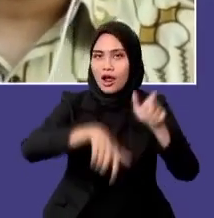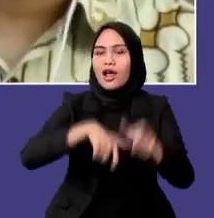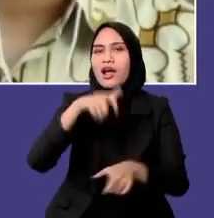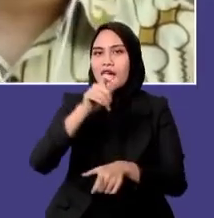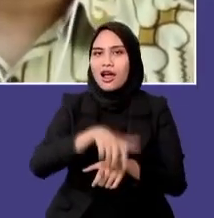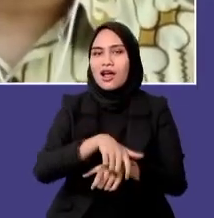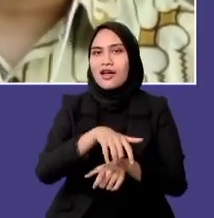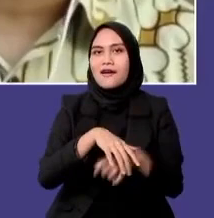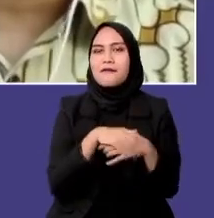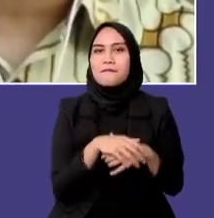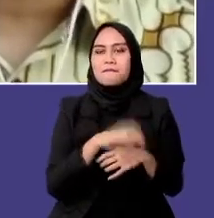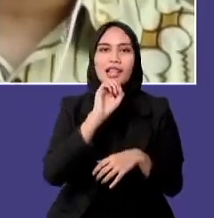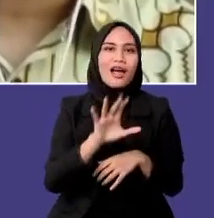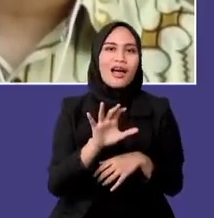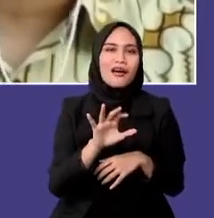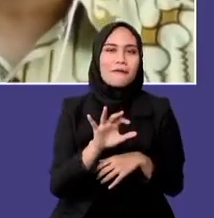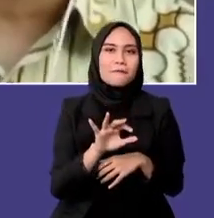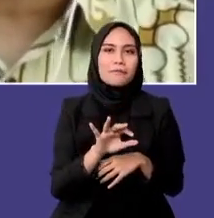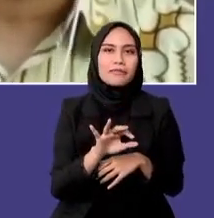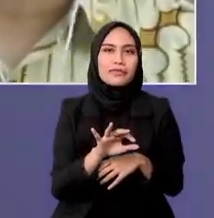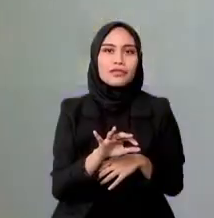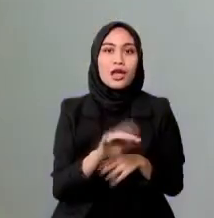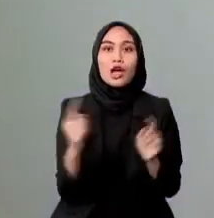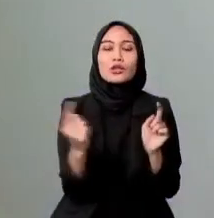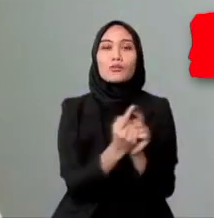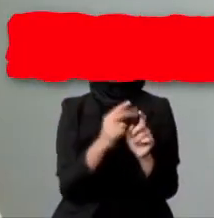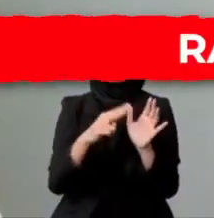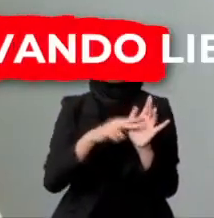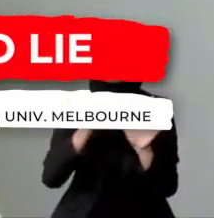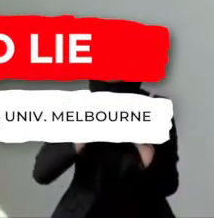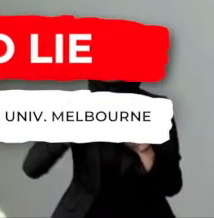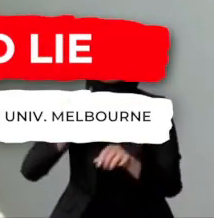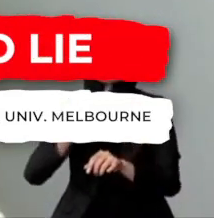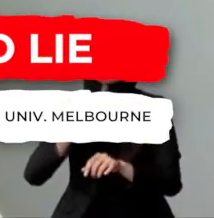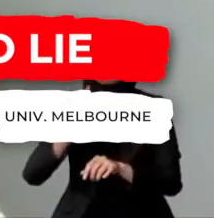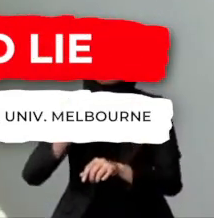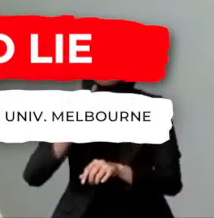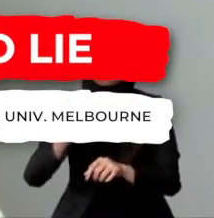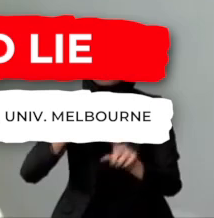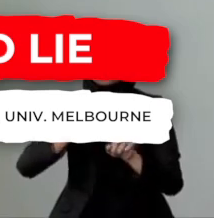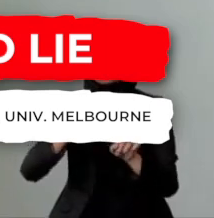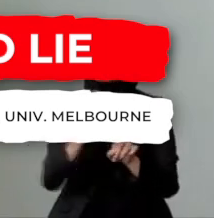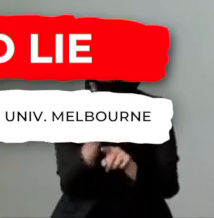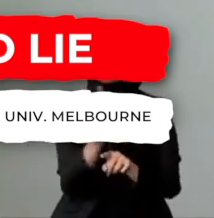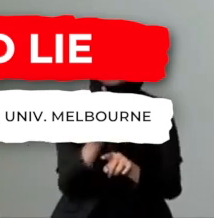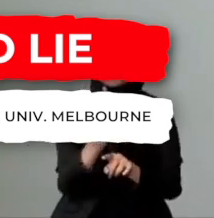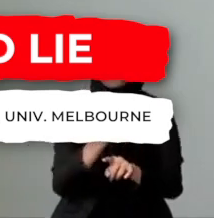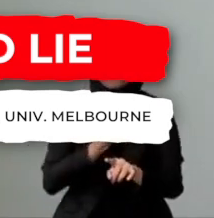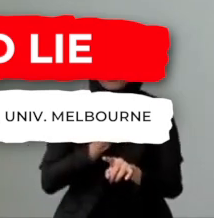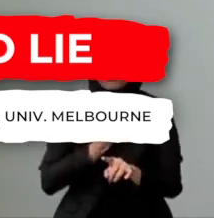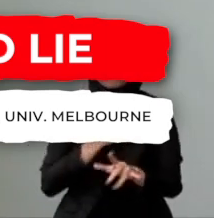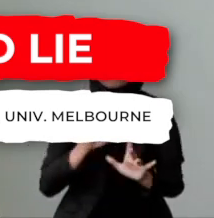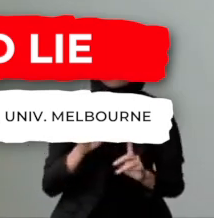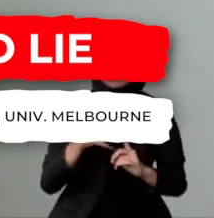dari pandemi ini dengan mengklaim bahwa dia ditemui Nyi Roro Kidul misalkan, sehingga kalau misalkan mereka ingin diselamatkan harus datang ke rumahnya